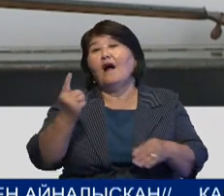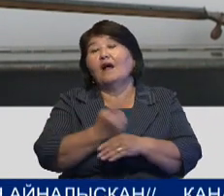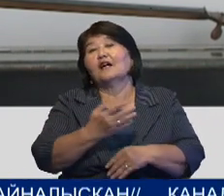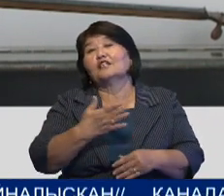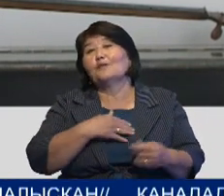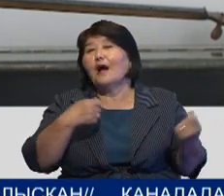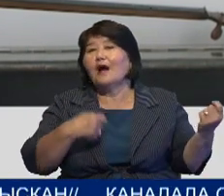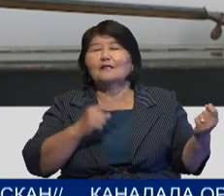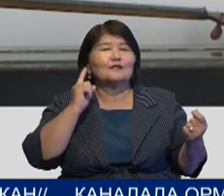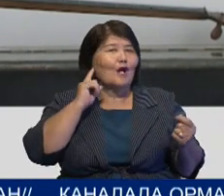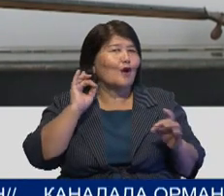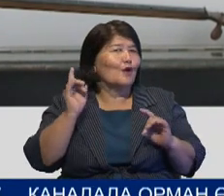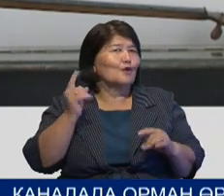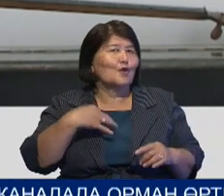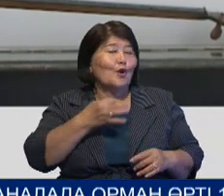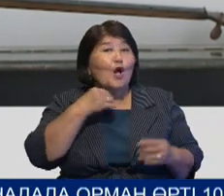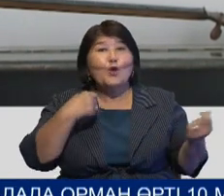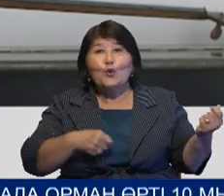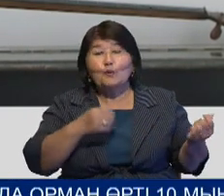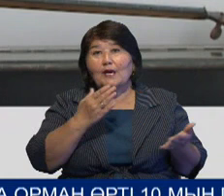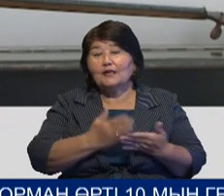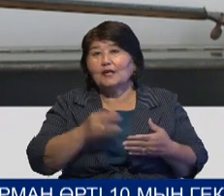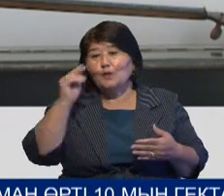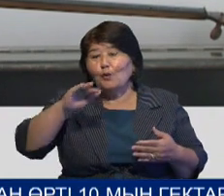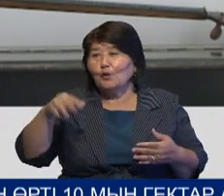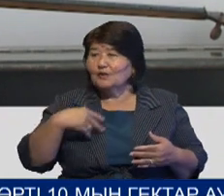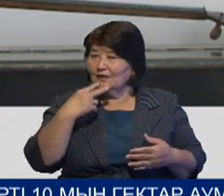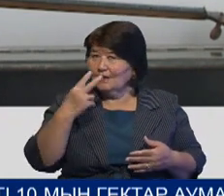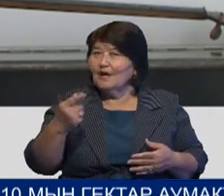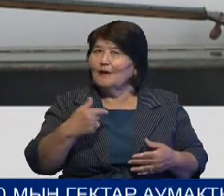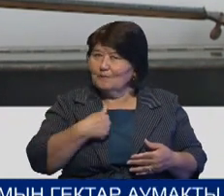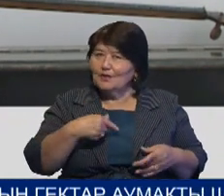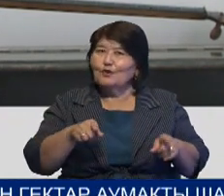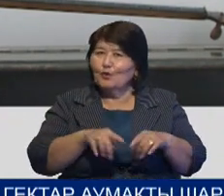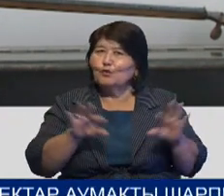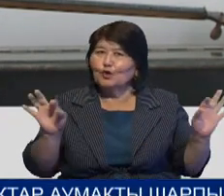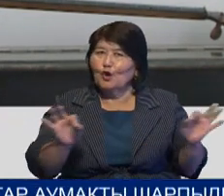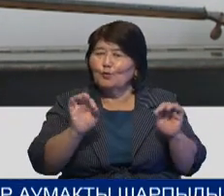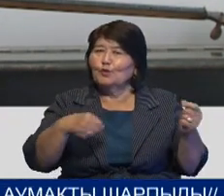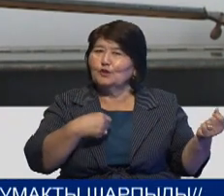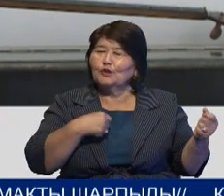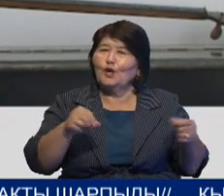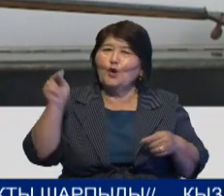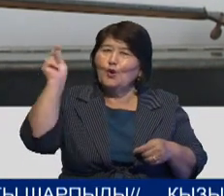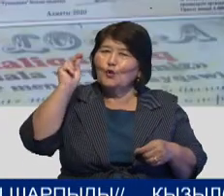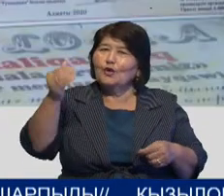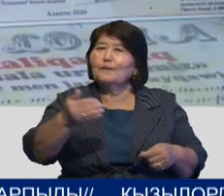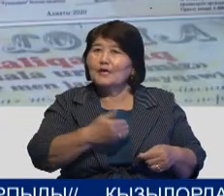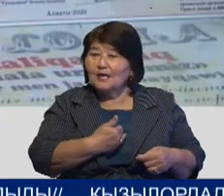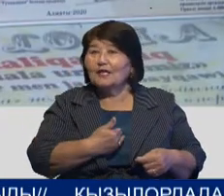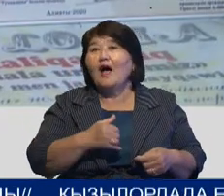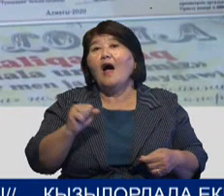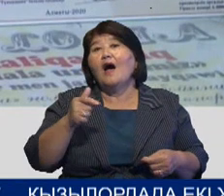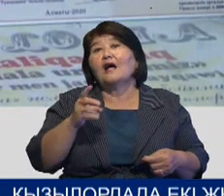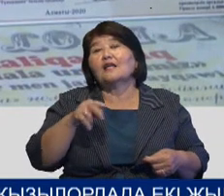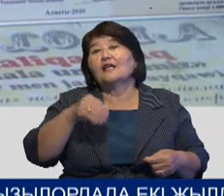маған аспаптың үнін ады. Яғни домбыра тартып жатқан оқушыларға қарап, менің де осы музыкалық аспапты үйренгім келді.